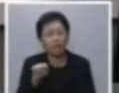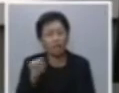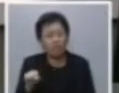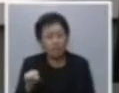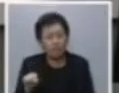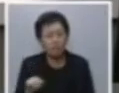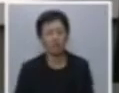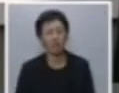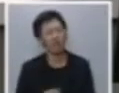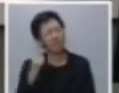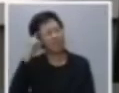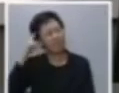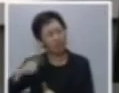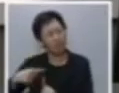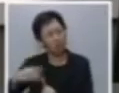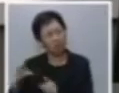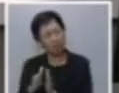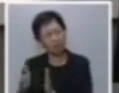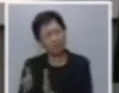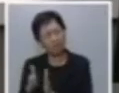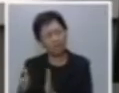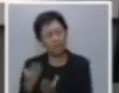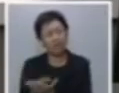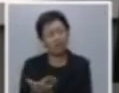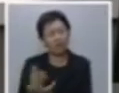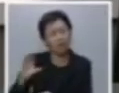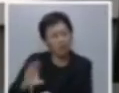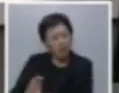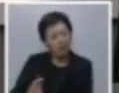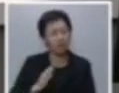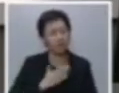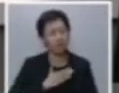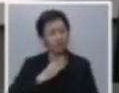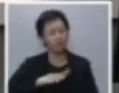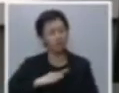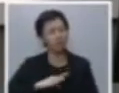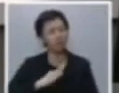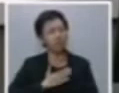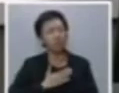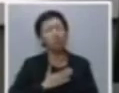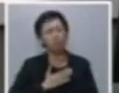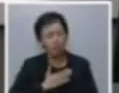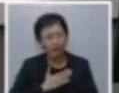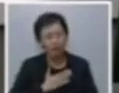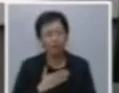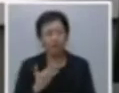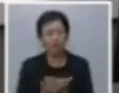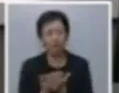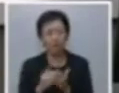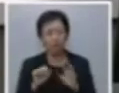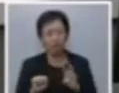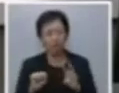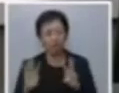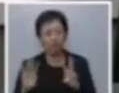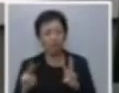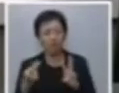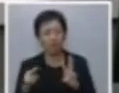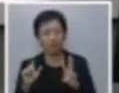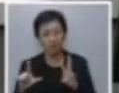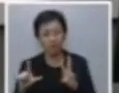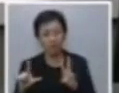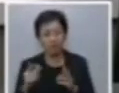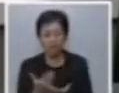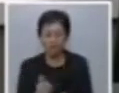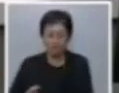6เดือนที่เหลือเนี่ยการบริหารงบประมาณผมเชื่อมั่นว่า 640,000 ล้านเนี่ยในงบลงทุนเนี่ย